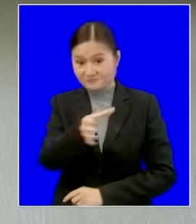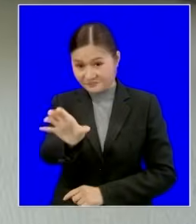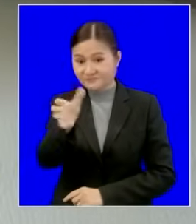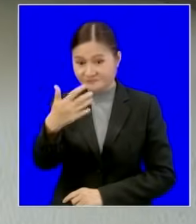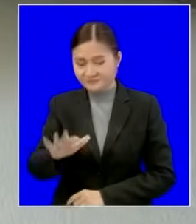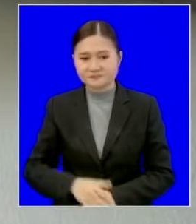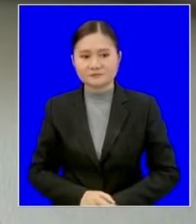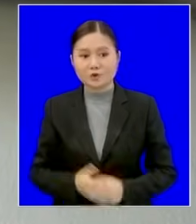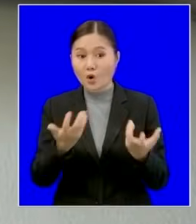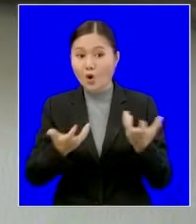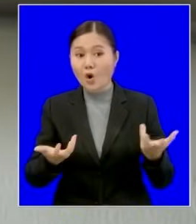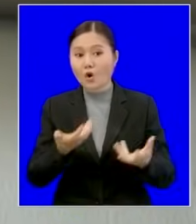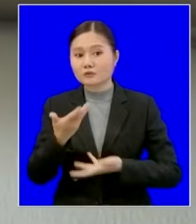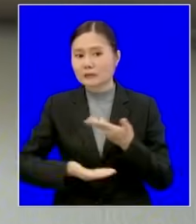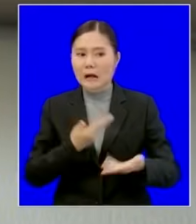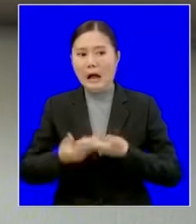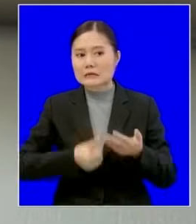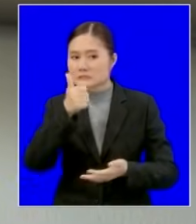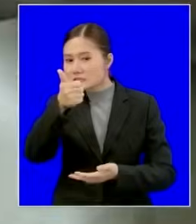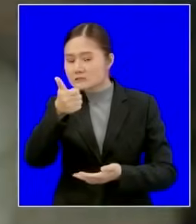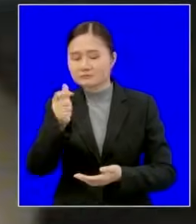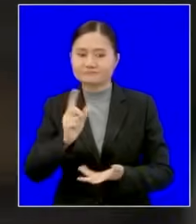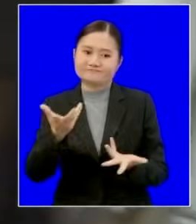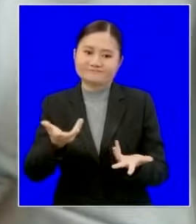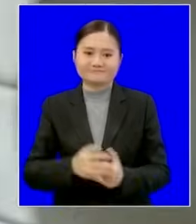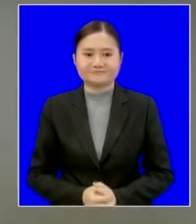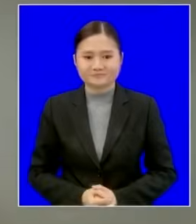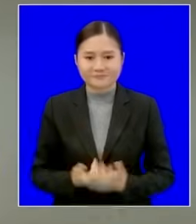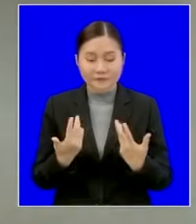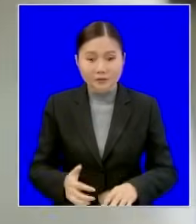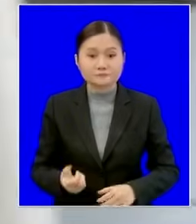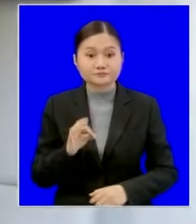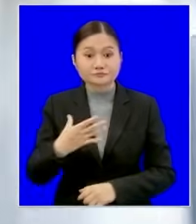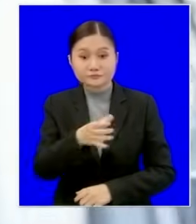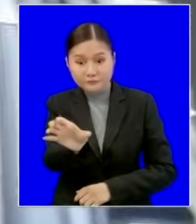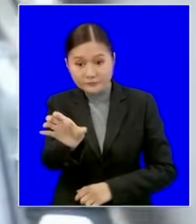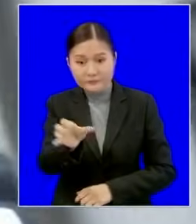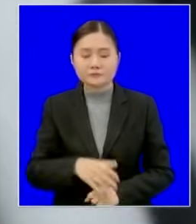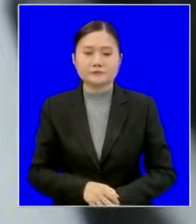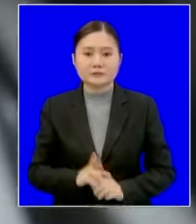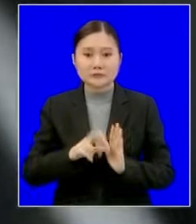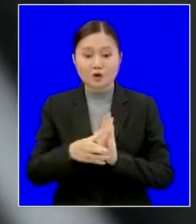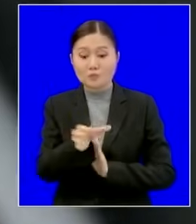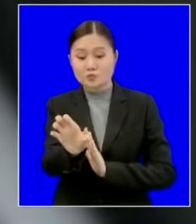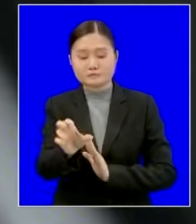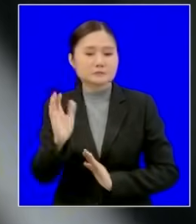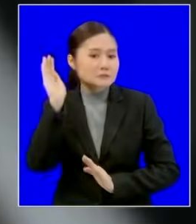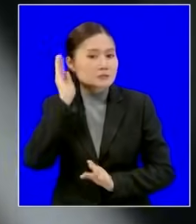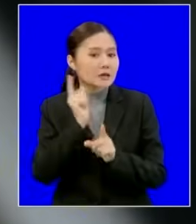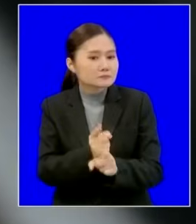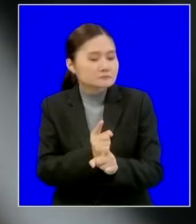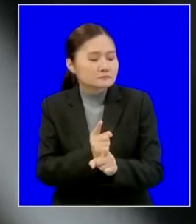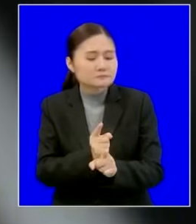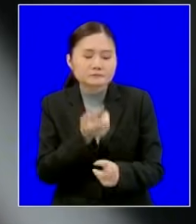ล้วเครื่องรางของขลังเธอจะขายดีขึ้นหรือไม่นะฮะแล้วการที่เธอโพสต์เนี่ยอันนี้ก็ท่านผู้ชมจะเชื่อตามเธอหรือ